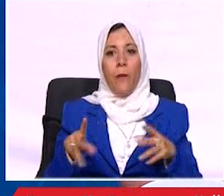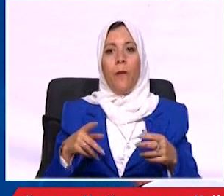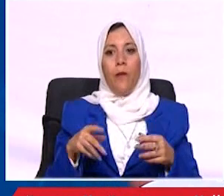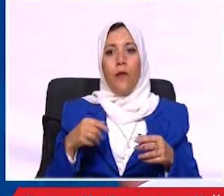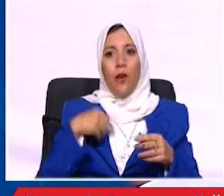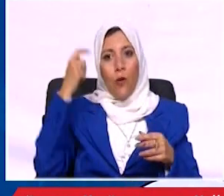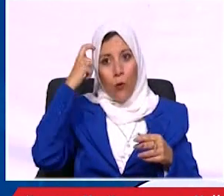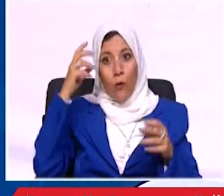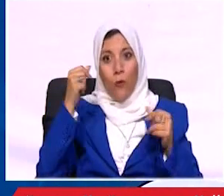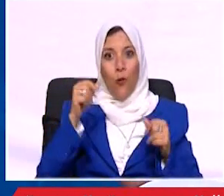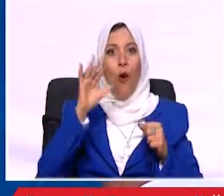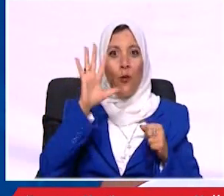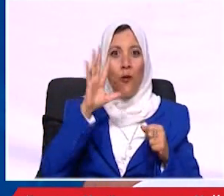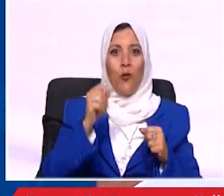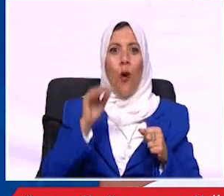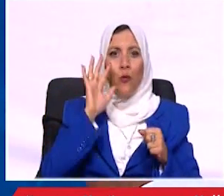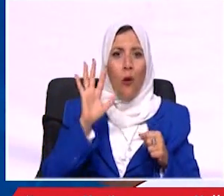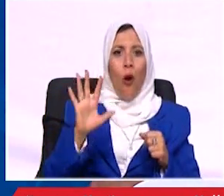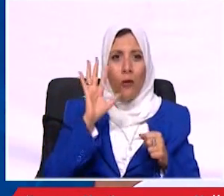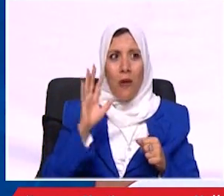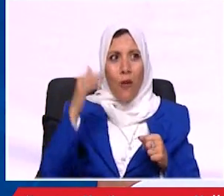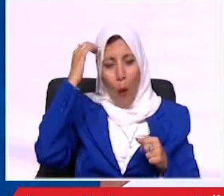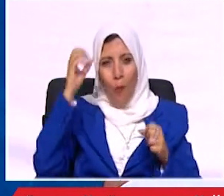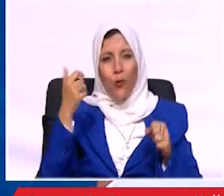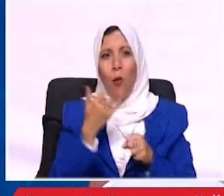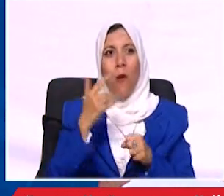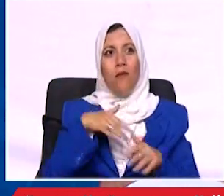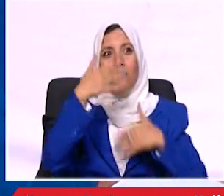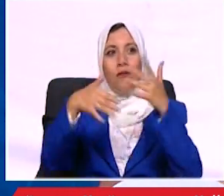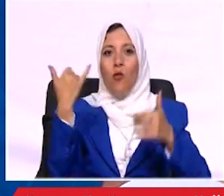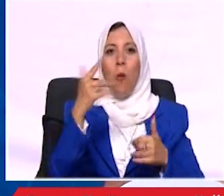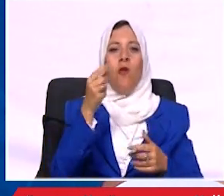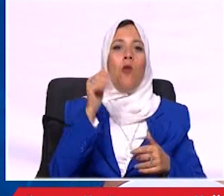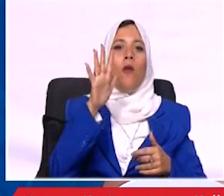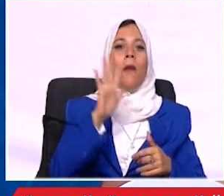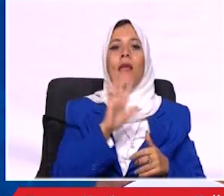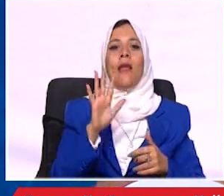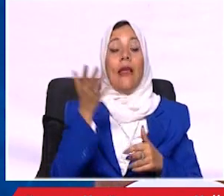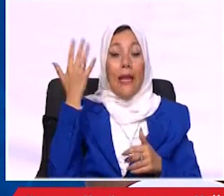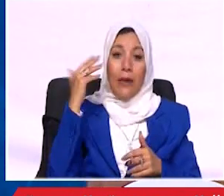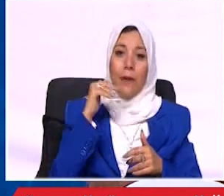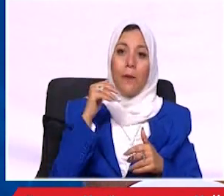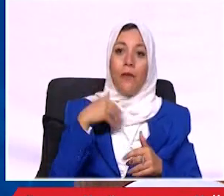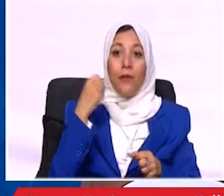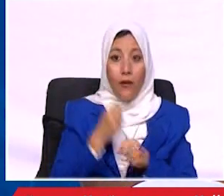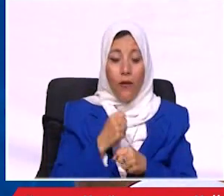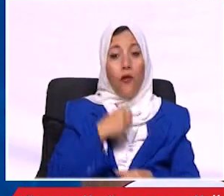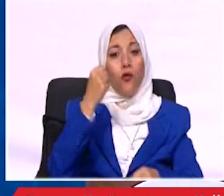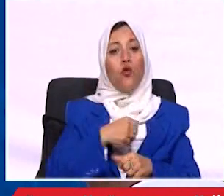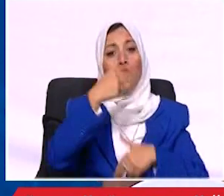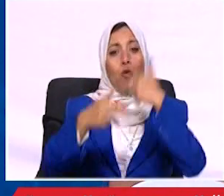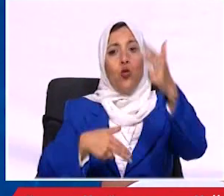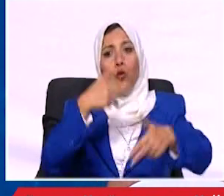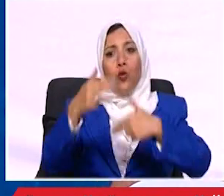اللي انا شايفه قدامي 500 جنيه، مش مهم اللي يحصل بعد كده. بس فده جاب شغل جاب شغل جاب